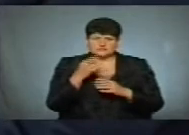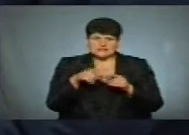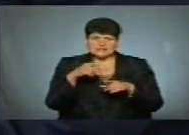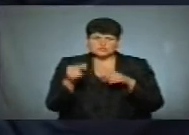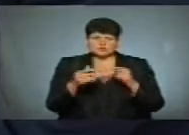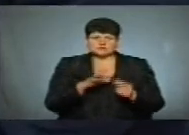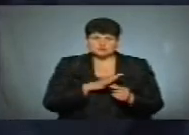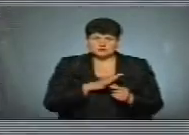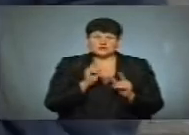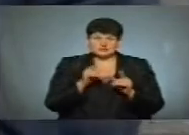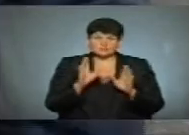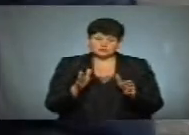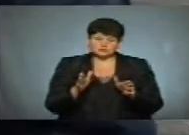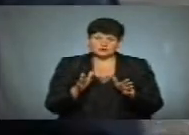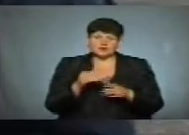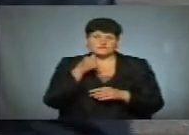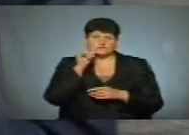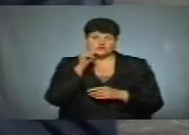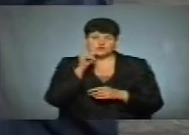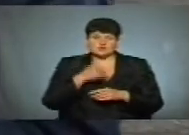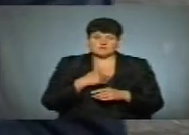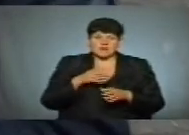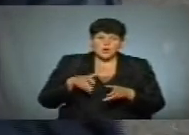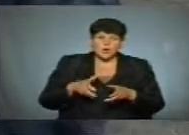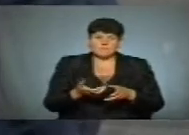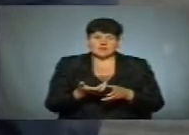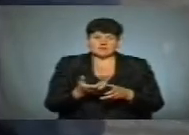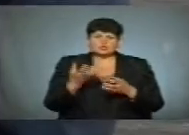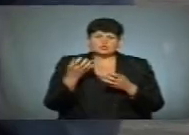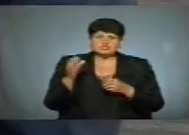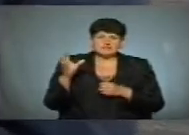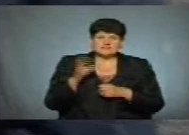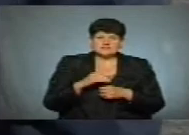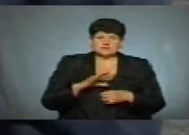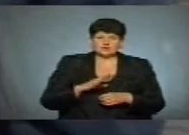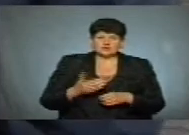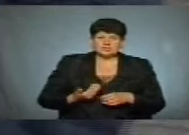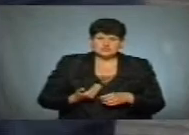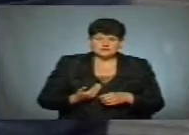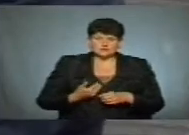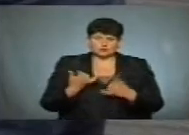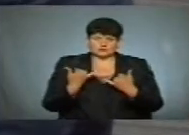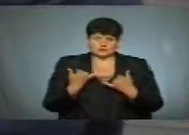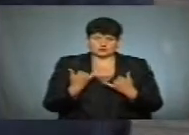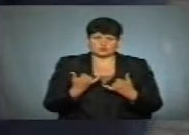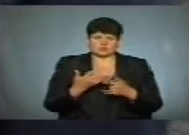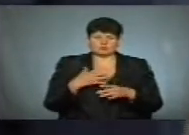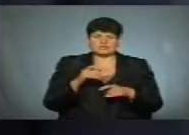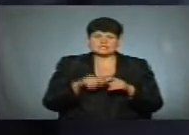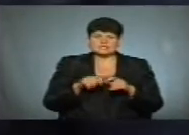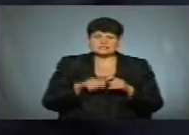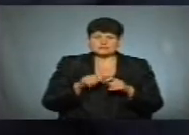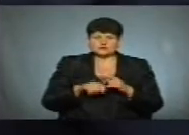мав, оце він буде. А вчора ми копали його, то ще всі були живі, то сьогодні ми вже от, були експерти з цукрового